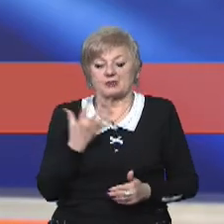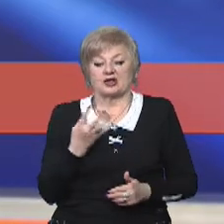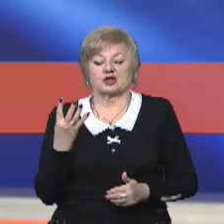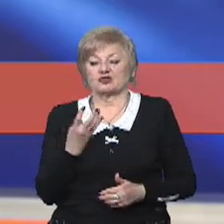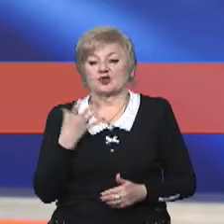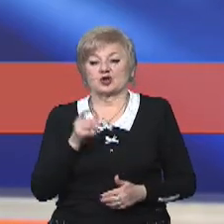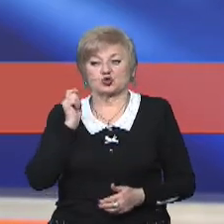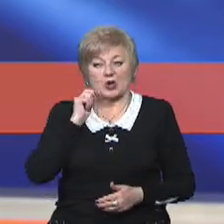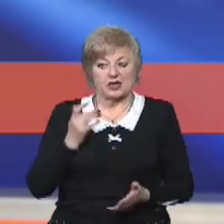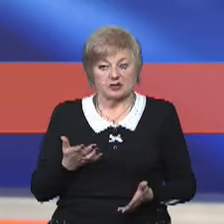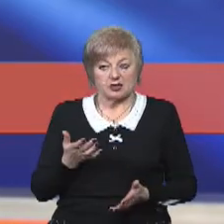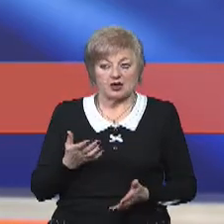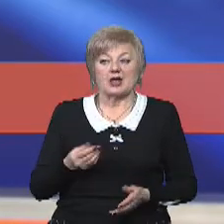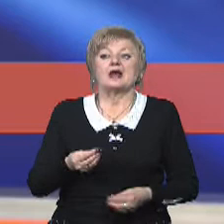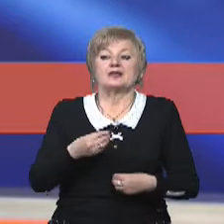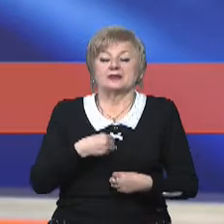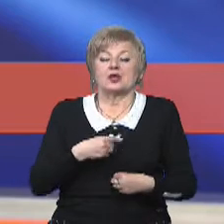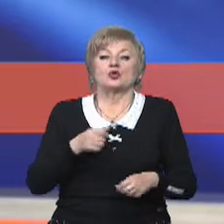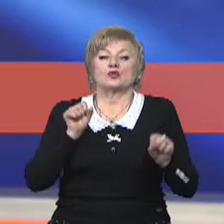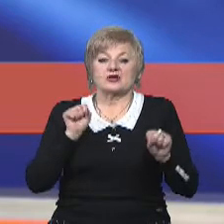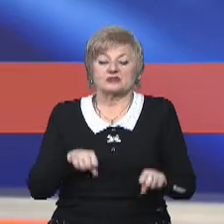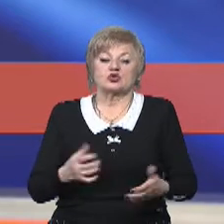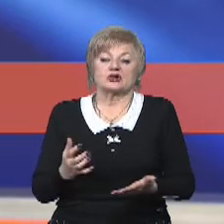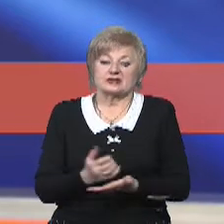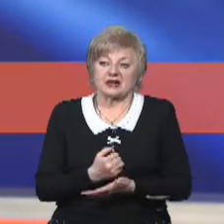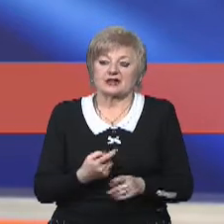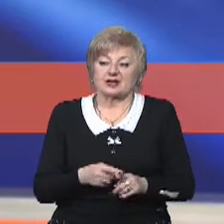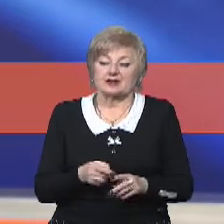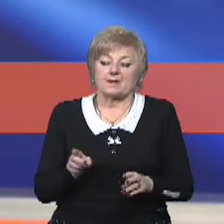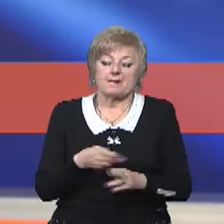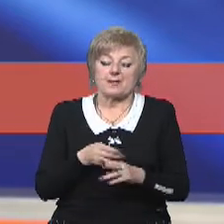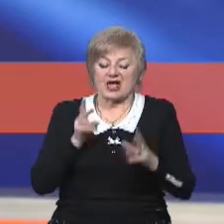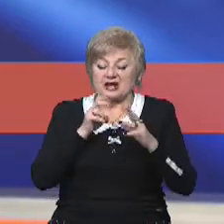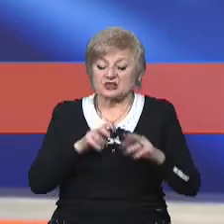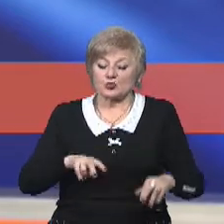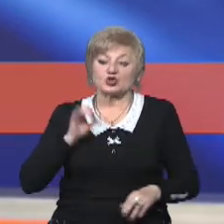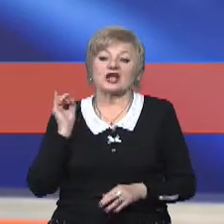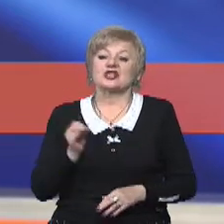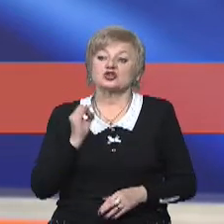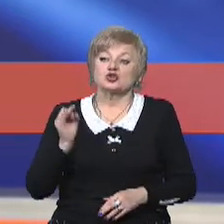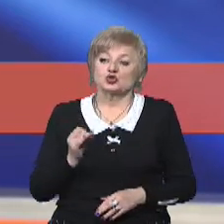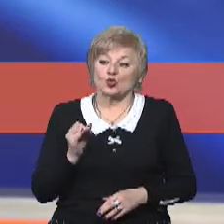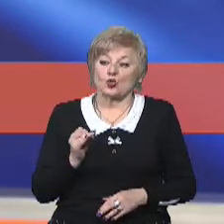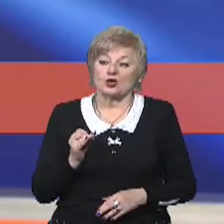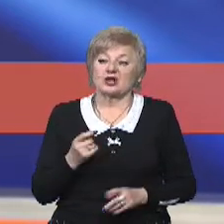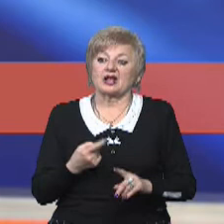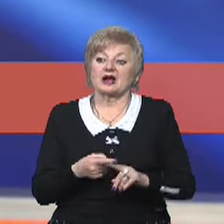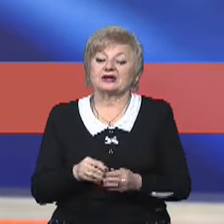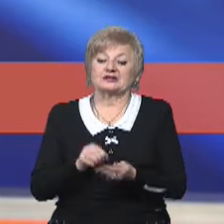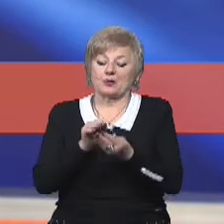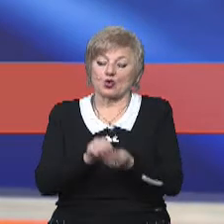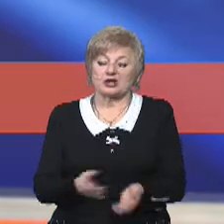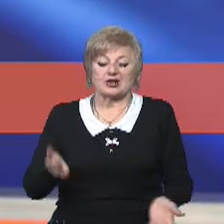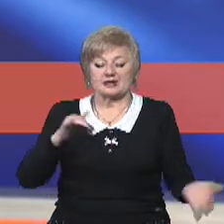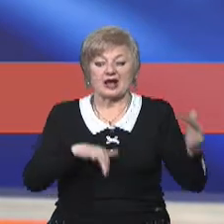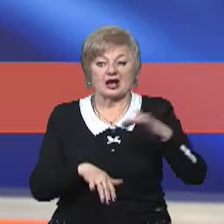століття. Ця знахідка дає нам можливість переглянути безпосередньо історію зросту скіфського могильника Мамай-гора,